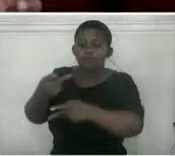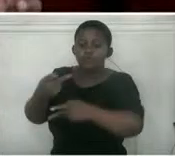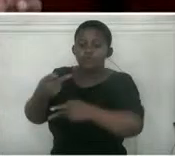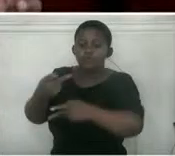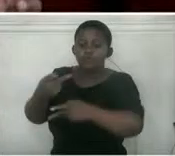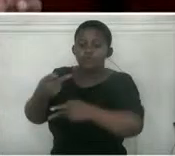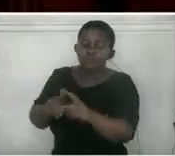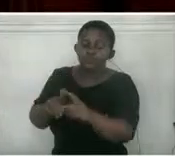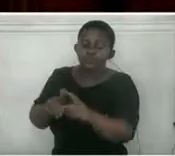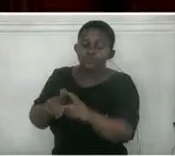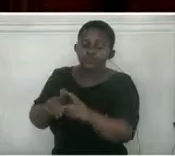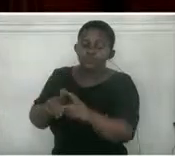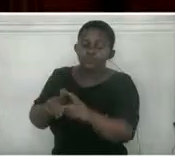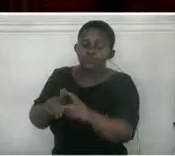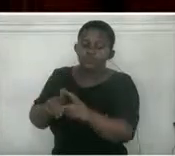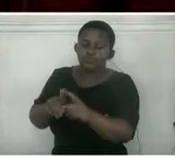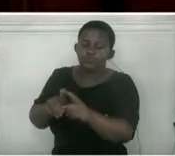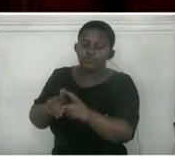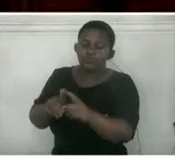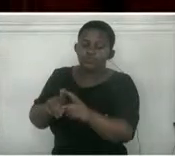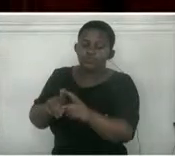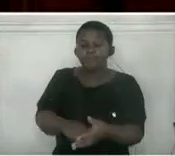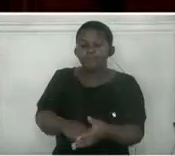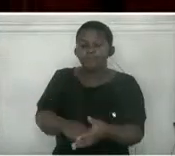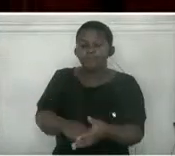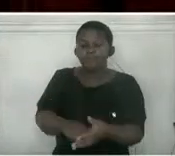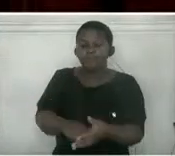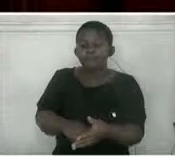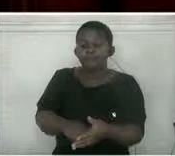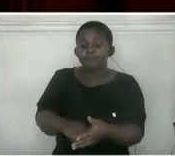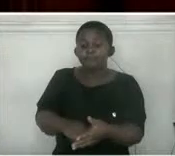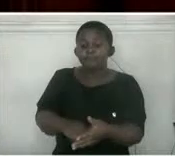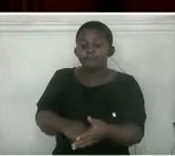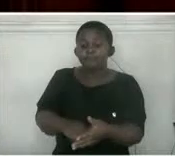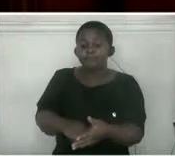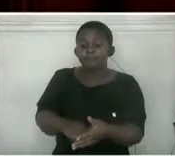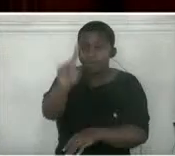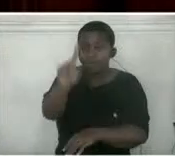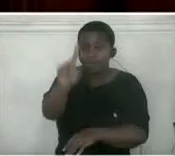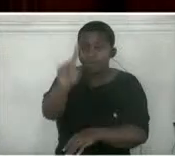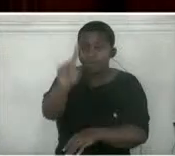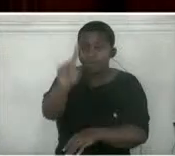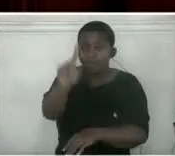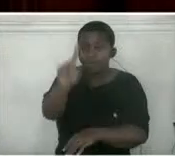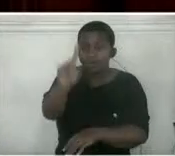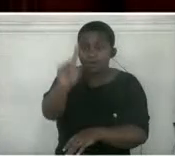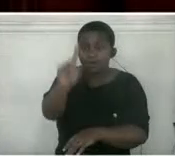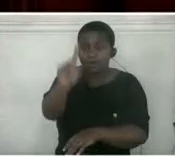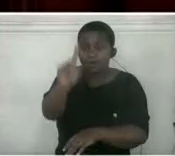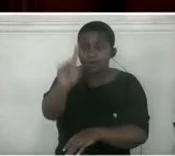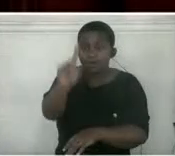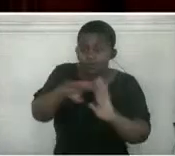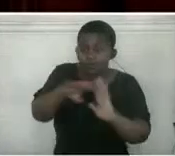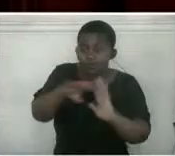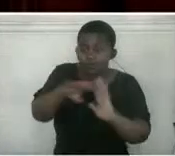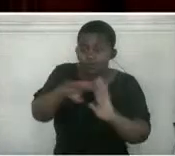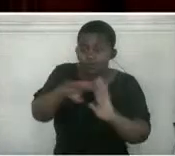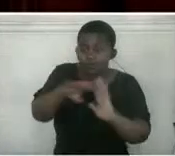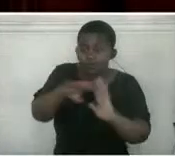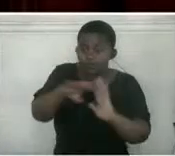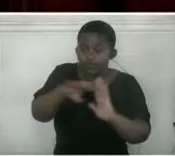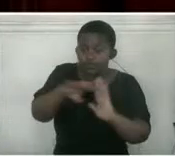badayise. Abantu abangu 961 aba-applyile kulolu hlelo